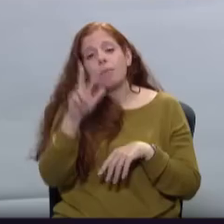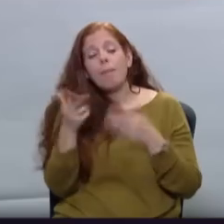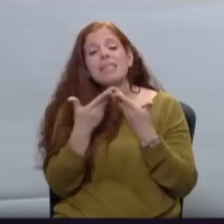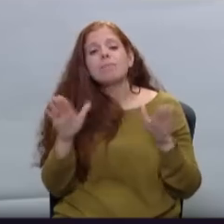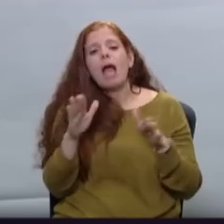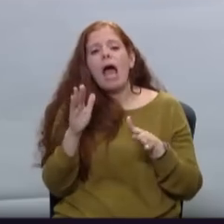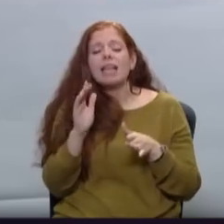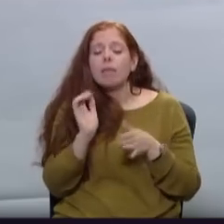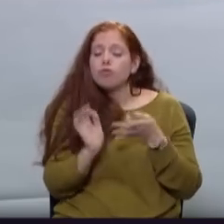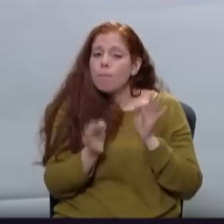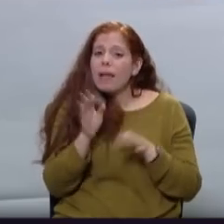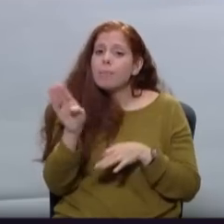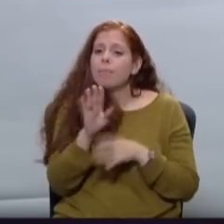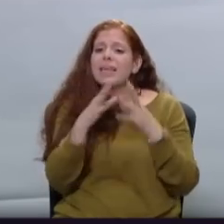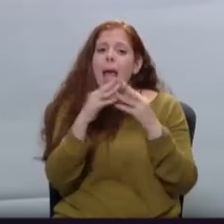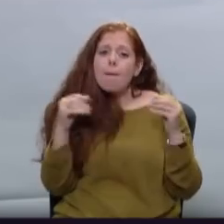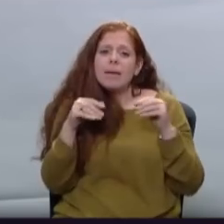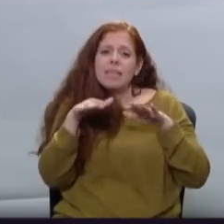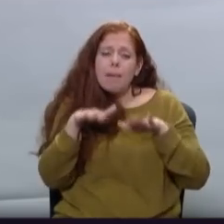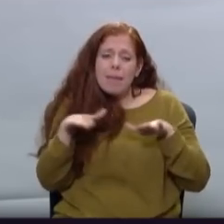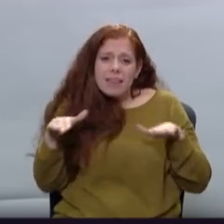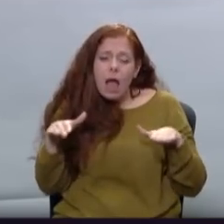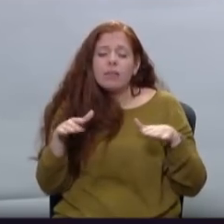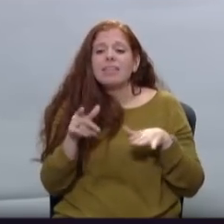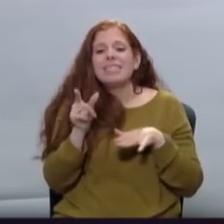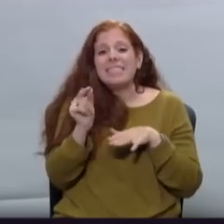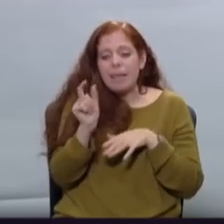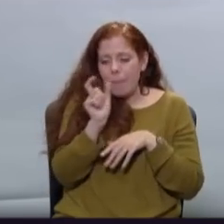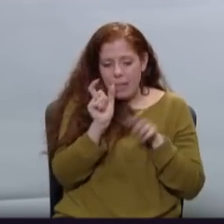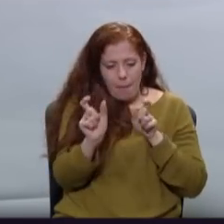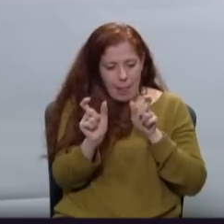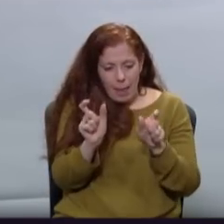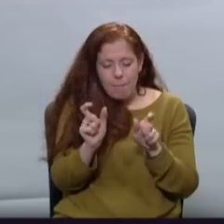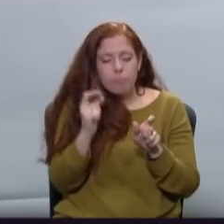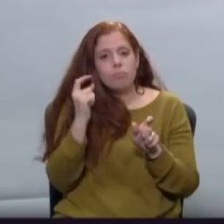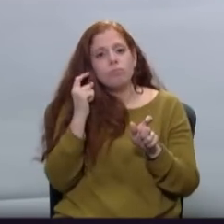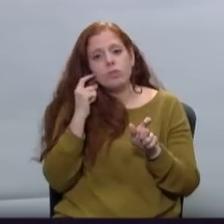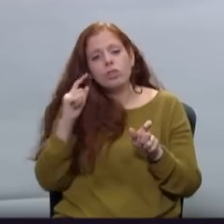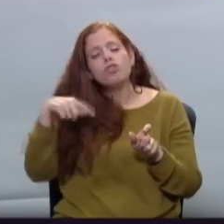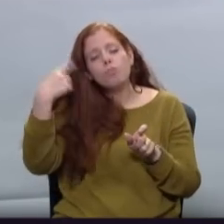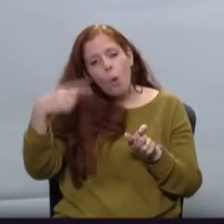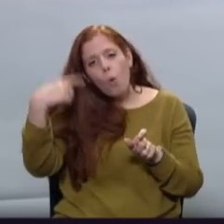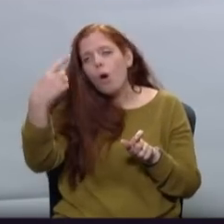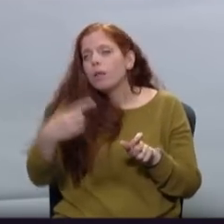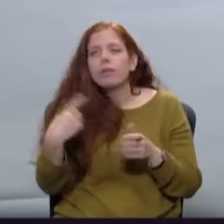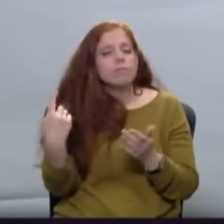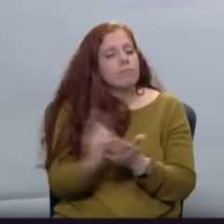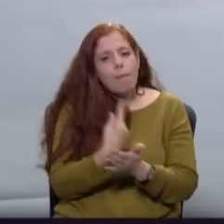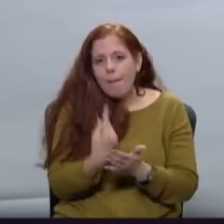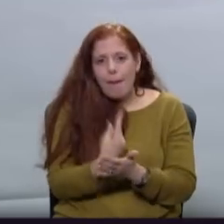המשפט, נתניהו יאבד את המנדט, צמד המילים הזה יישמע עוד הרבה מאוד